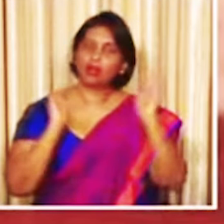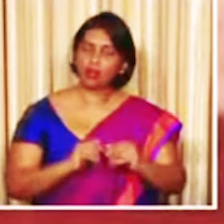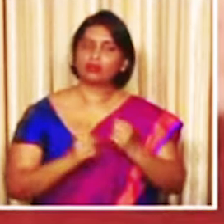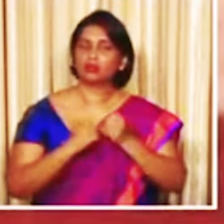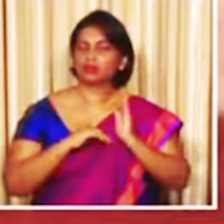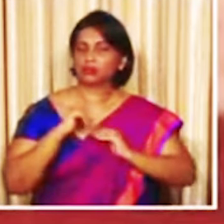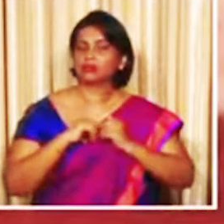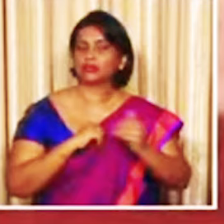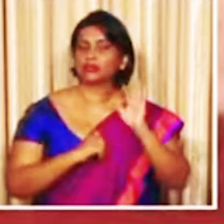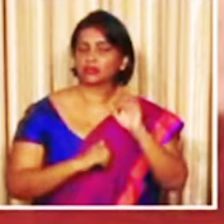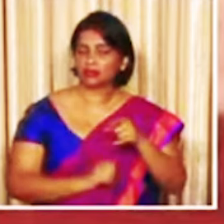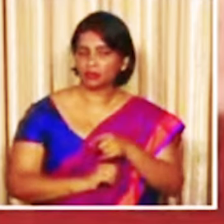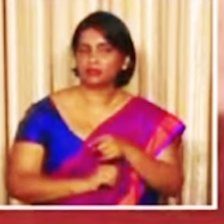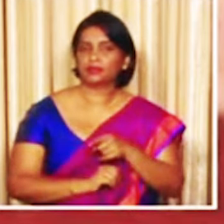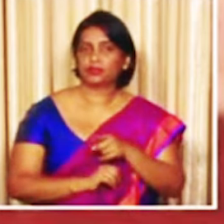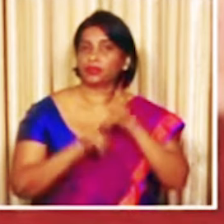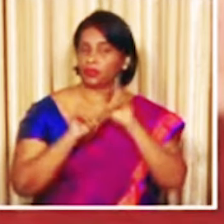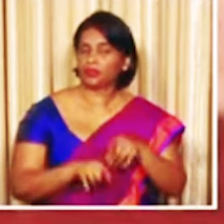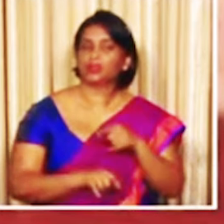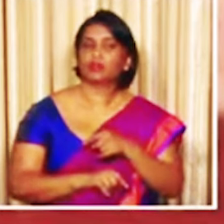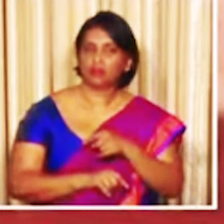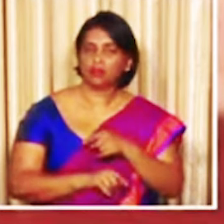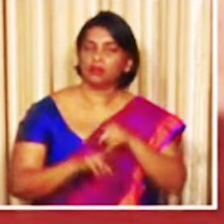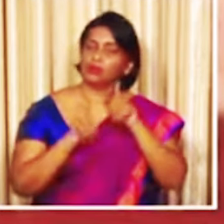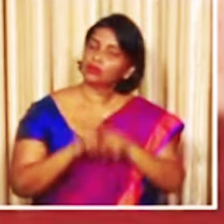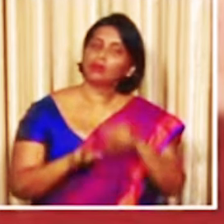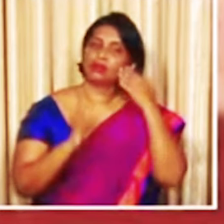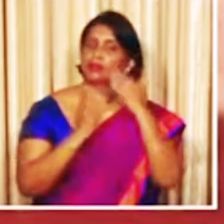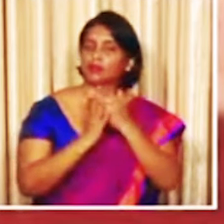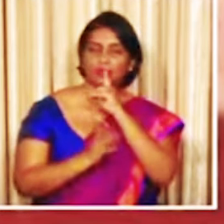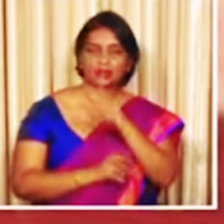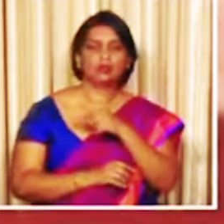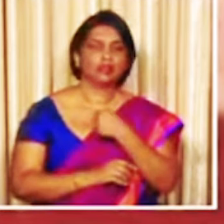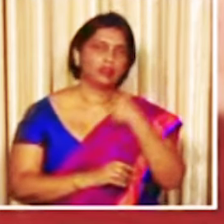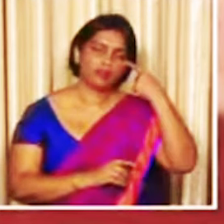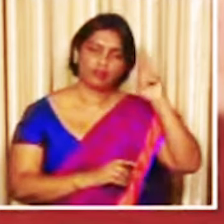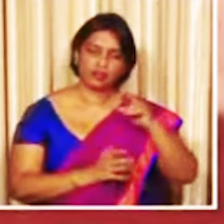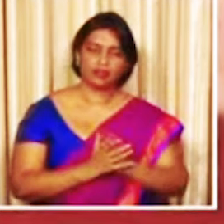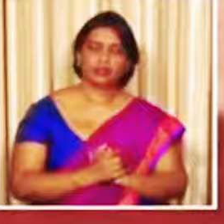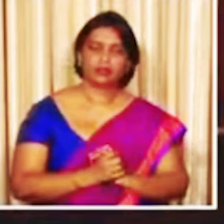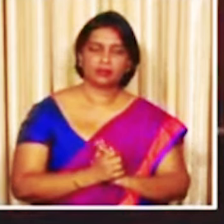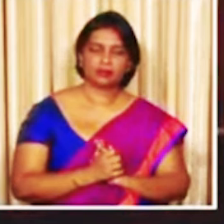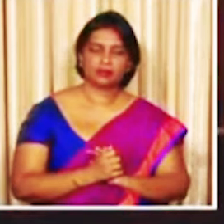කටයුතු කරන්නයි කියන නිසා. ඒ නිසා තමයි ඔය විදිහේ කාරණාවක් ඔබතුමී මතු කරන්නේ නැත්තේ කියලා අපි විශ්වාස කරනවා.